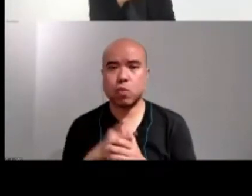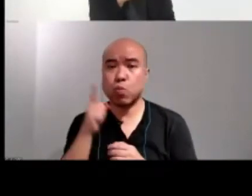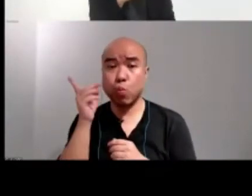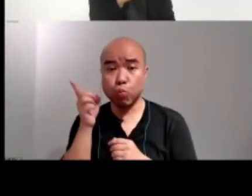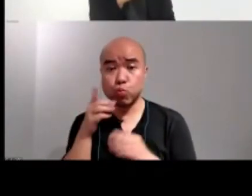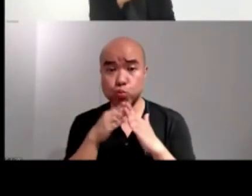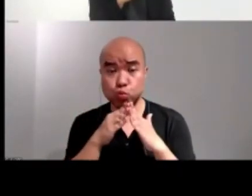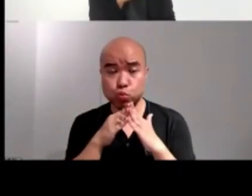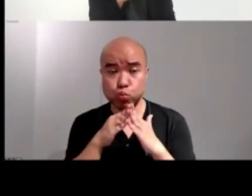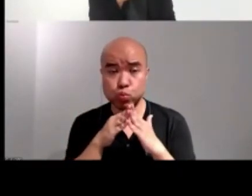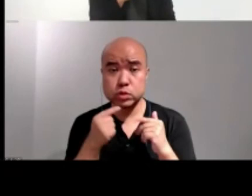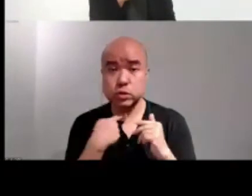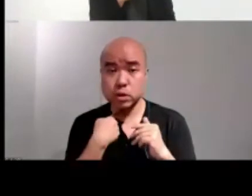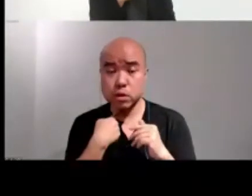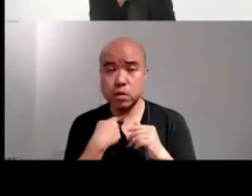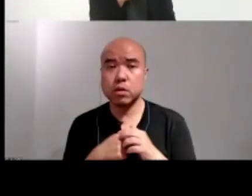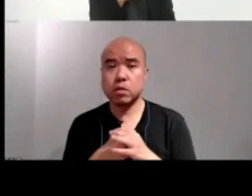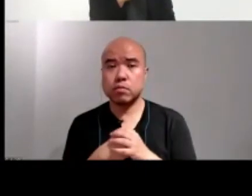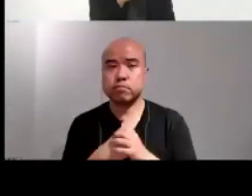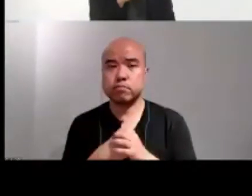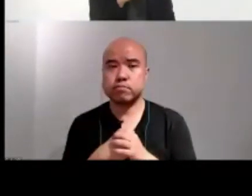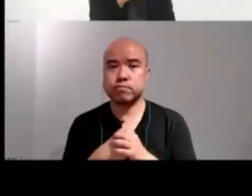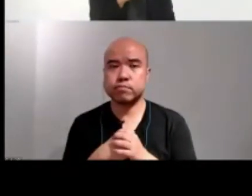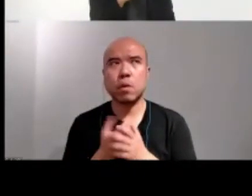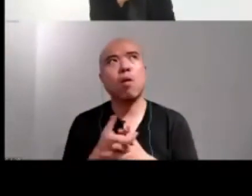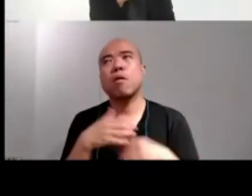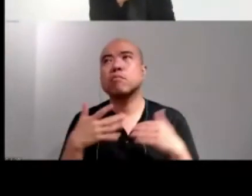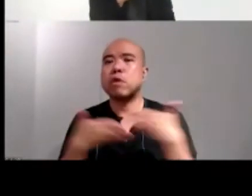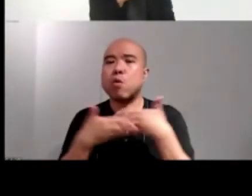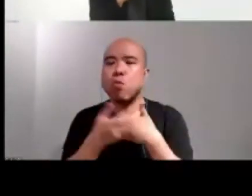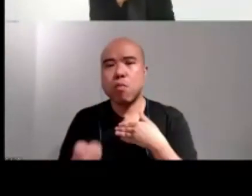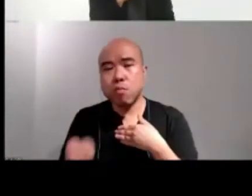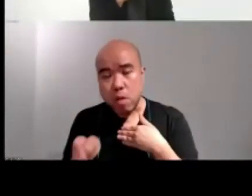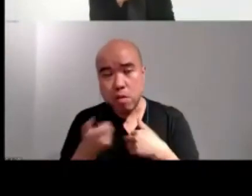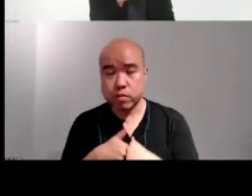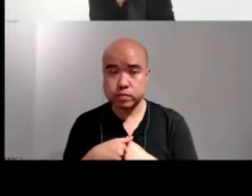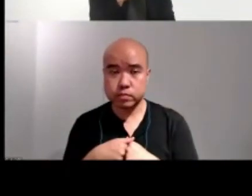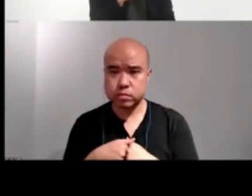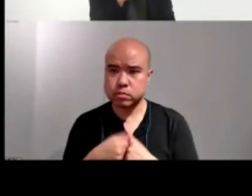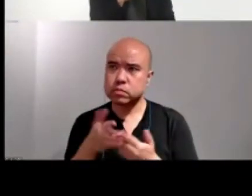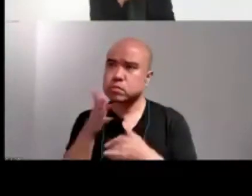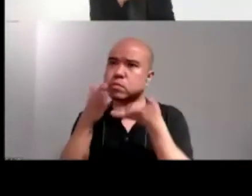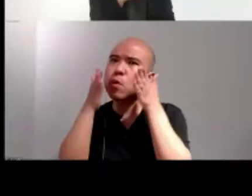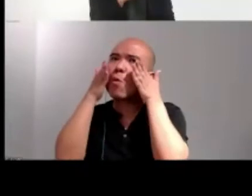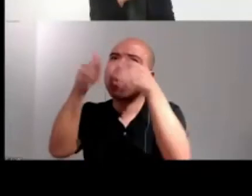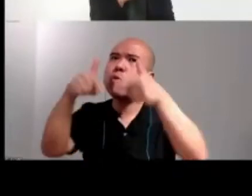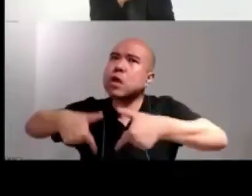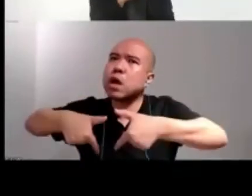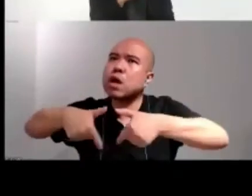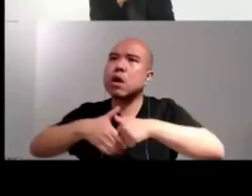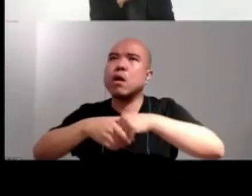能大家會見到係我哋講緊係交通便利啦，我哋想係咪向南啦，係咪可以有會所